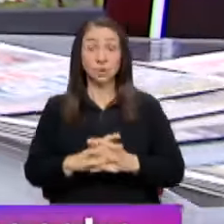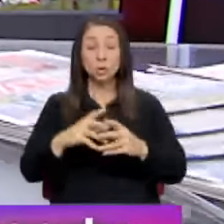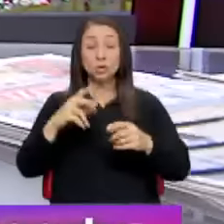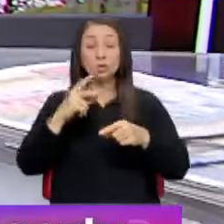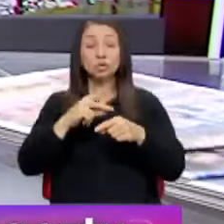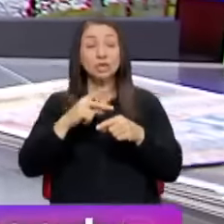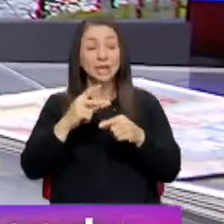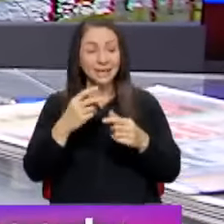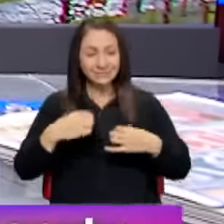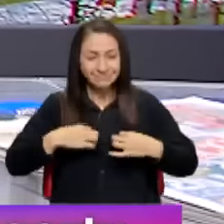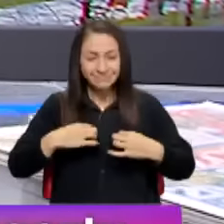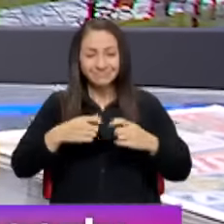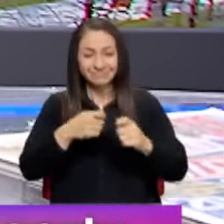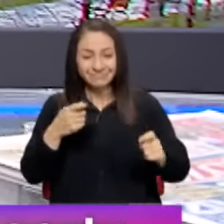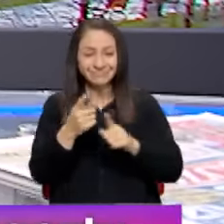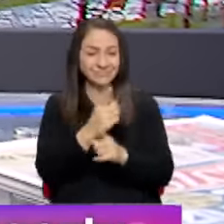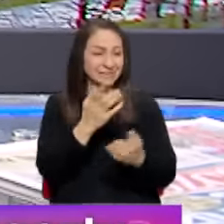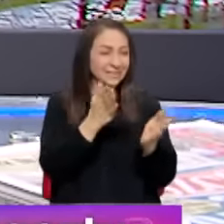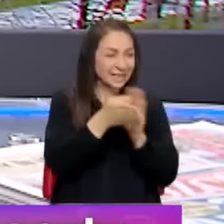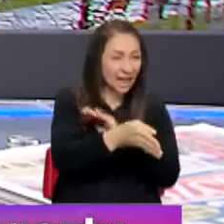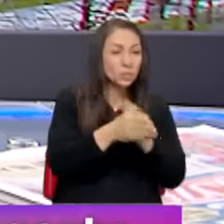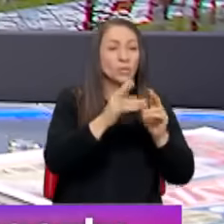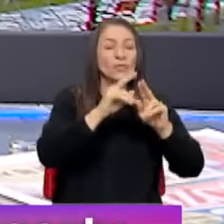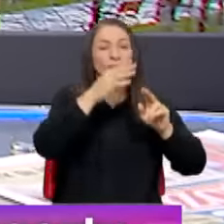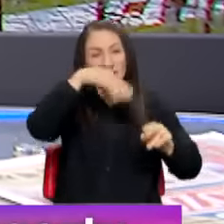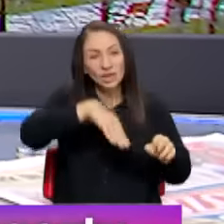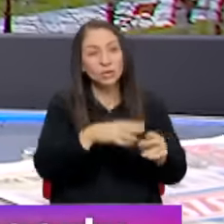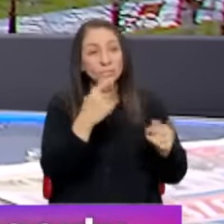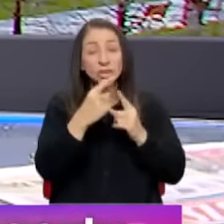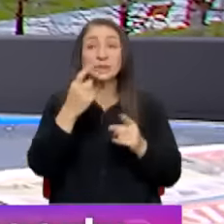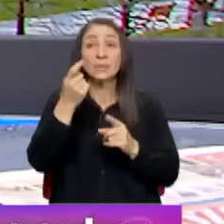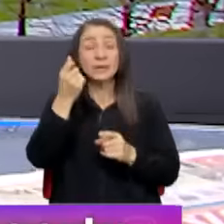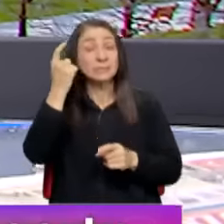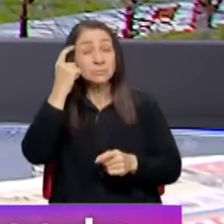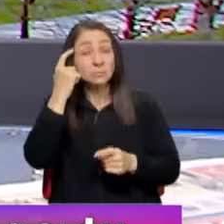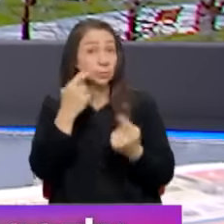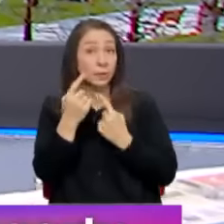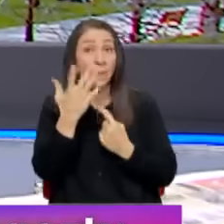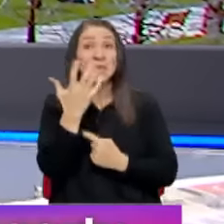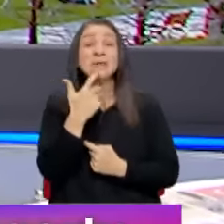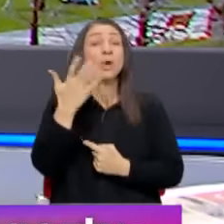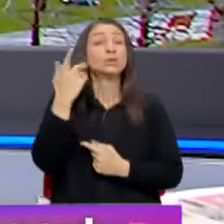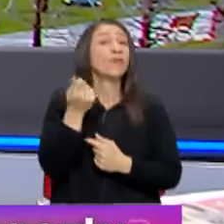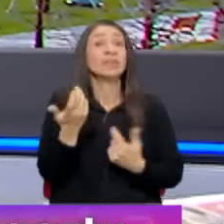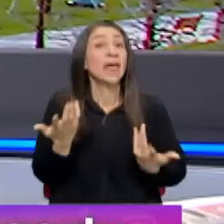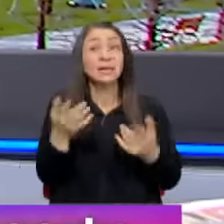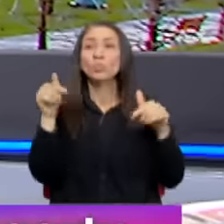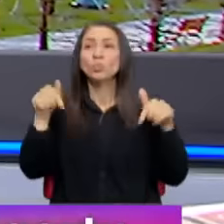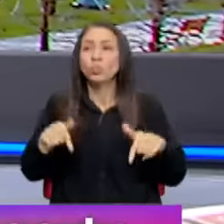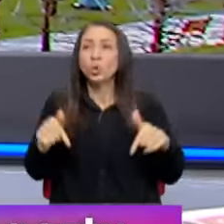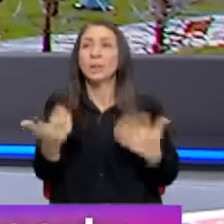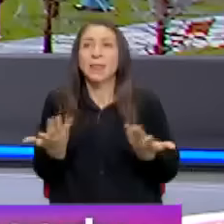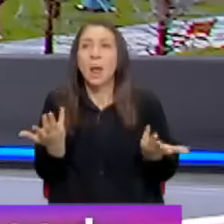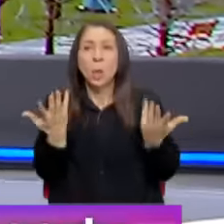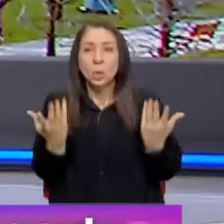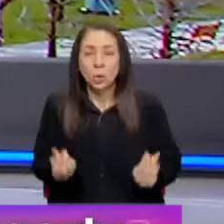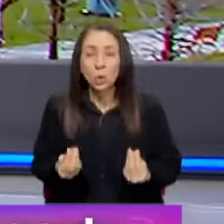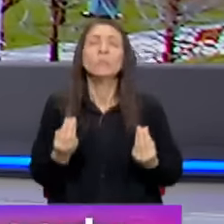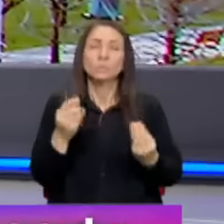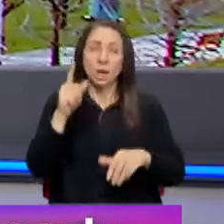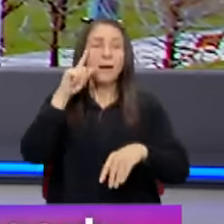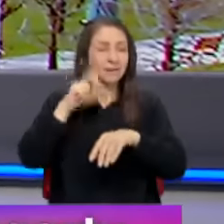Züccaciye dükkanına giren fili konuşacağız. Finansal hafızayı konuşacağız. 5 sene önce fiyatlar neydi? Bugün nerelere geldi? Ve